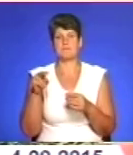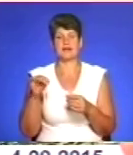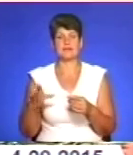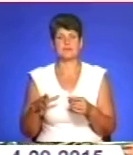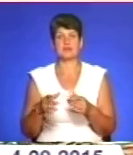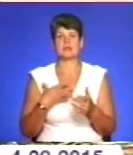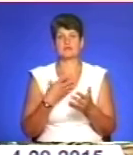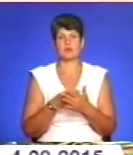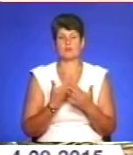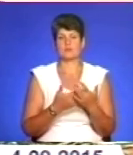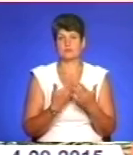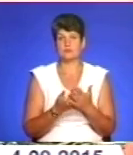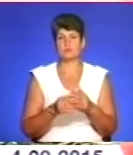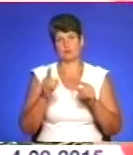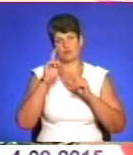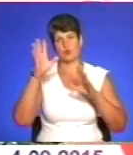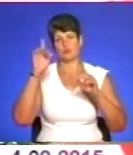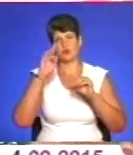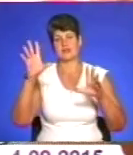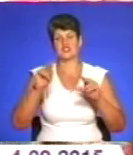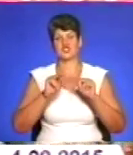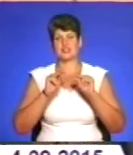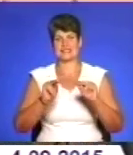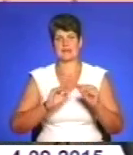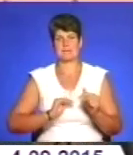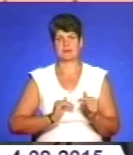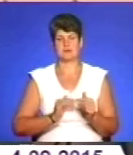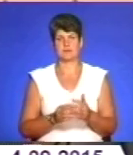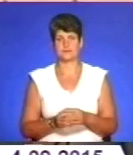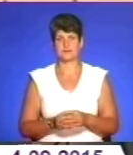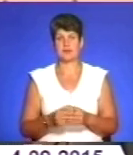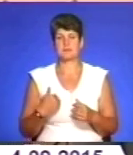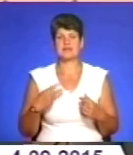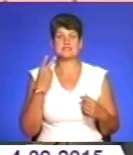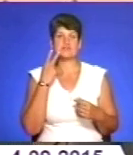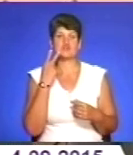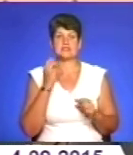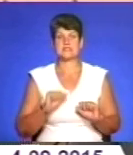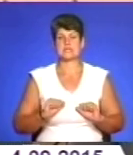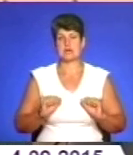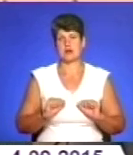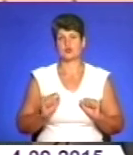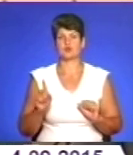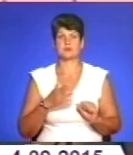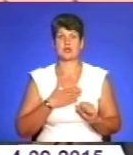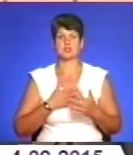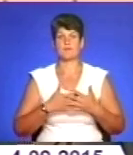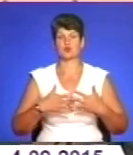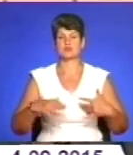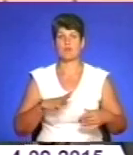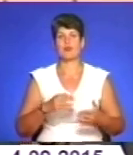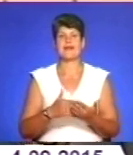прикладі, без зайвої патетики, популяризують чесне підприємництво. Ми завжди старалися, щоб наша продукція була